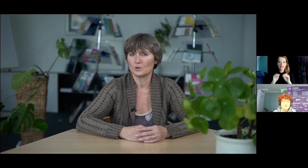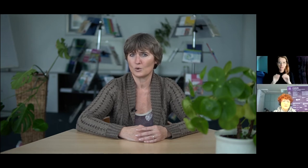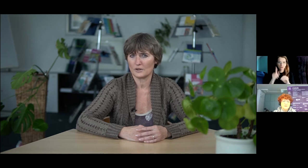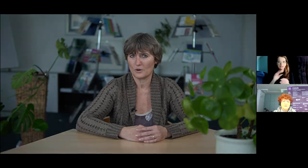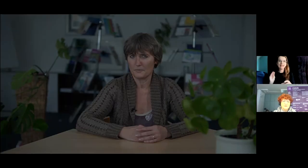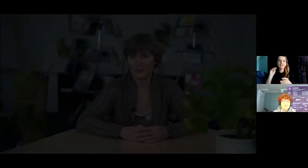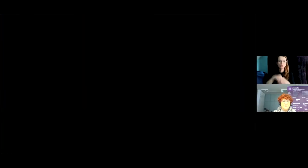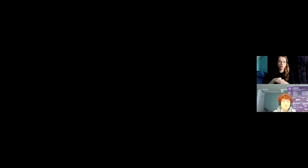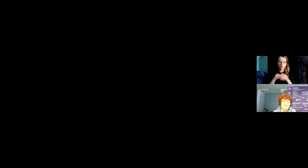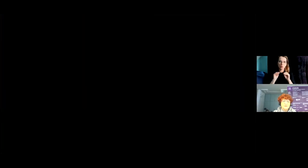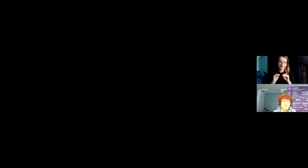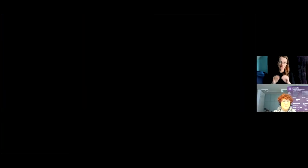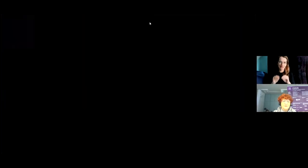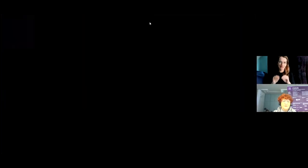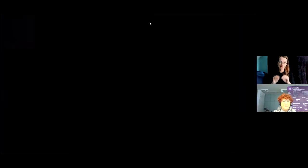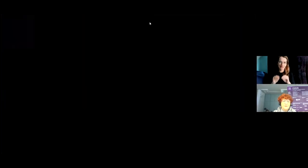inkluzivno pedagogiko.